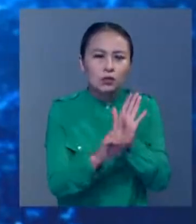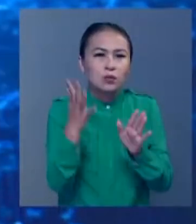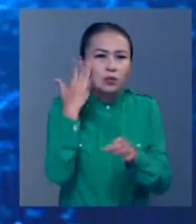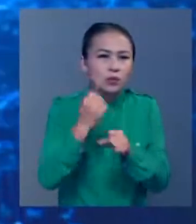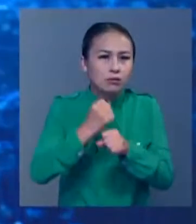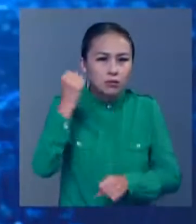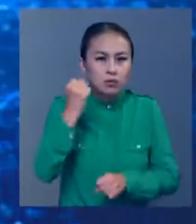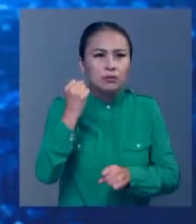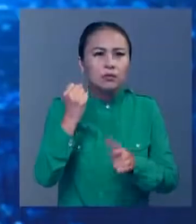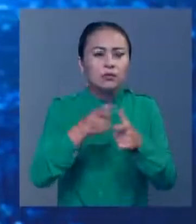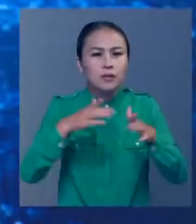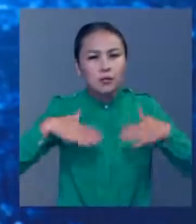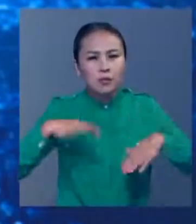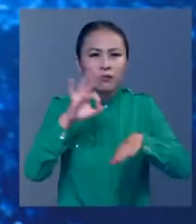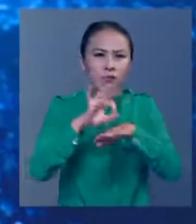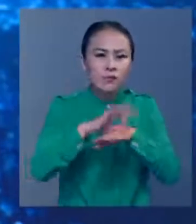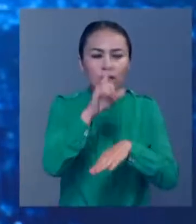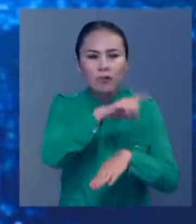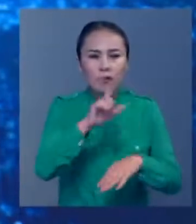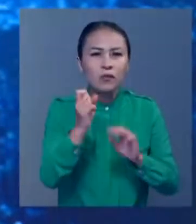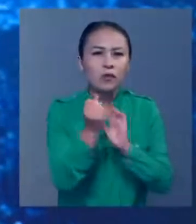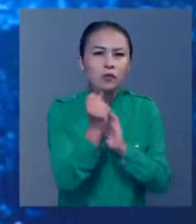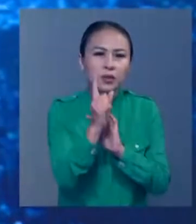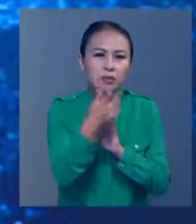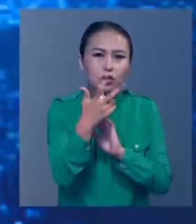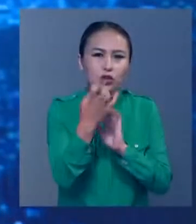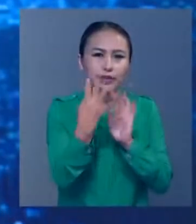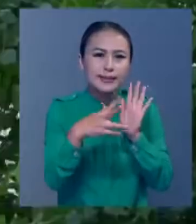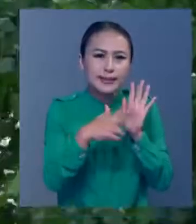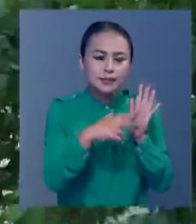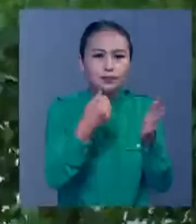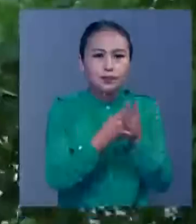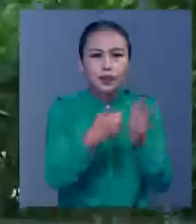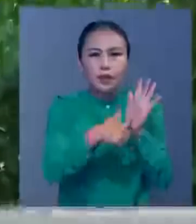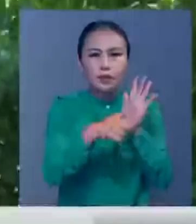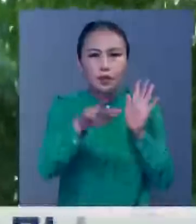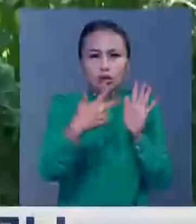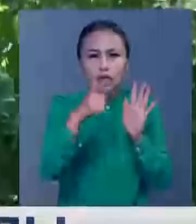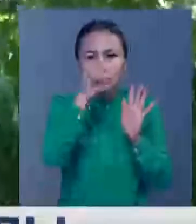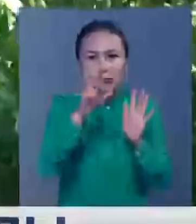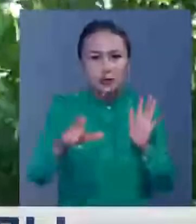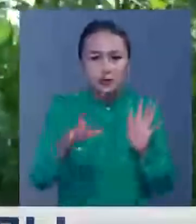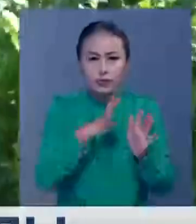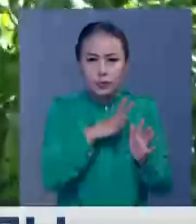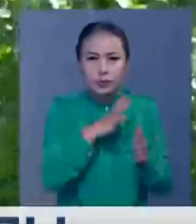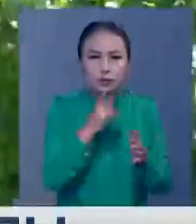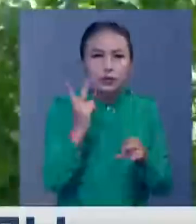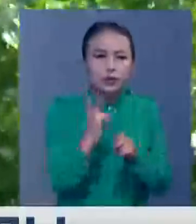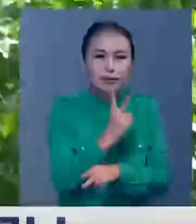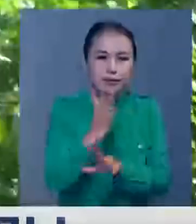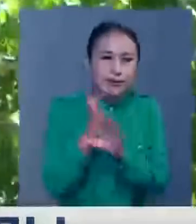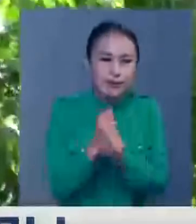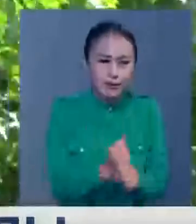кейін стационарлардағы пневмония мен ауыратын науқастардың саны 1348-ден 633 адамға дейін, яғни 2 есе